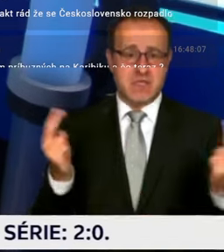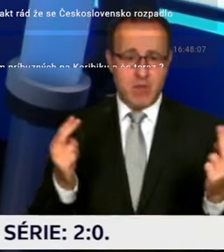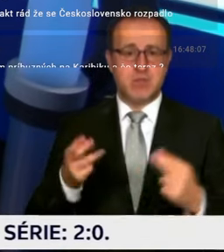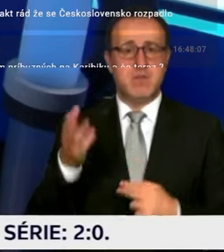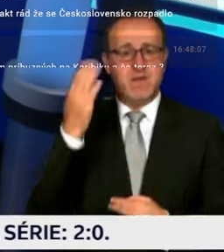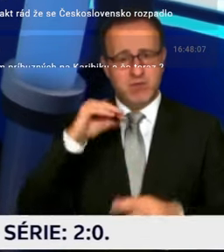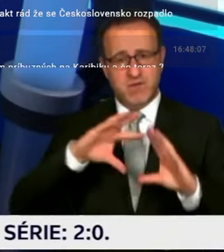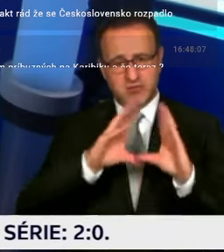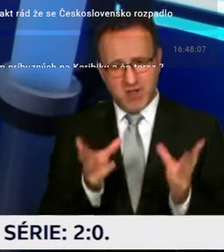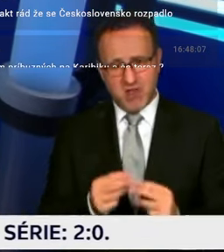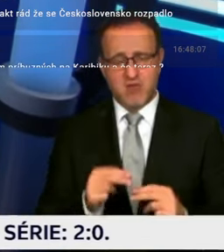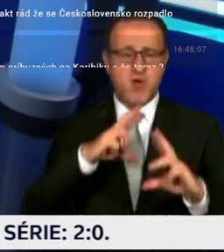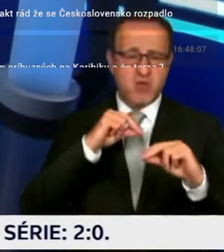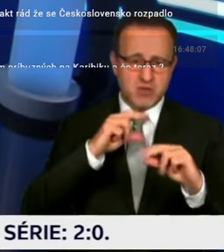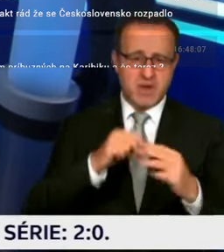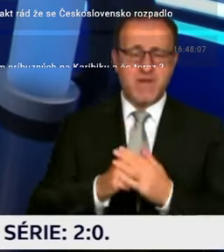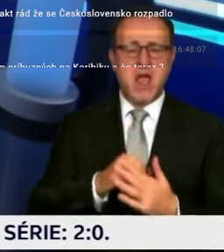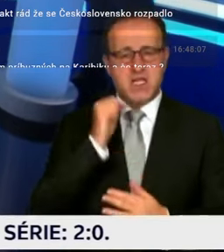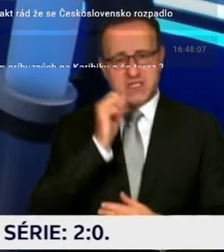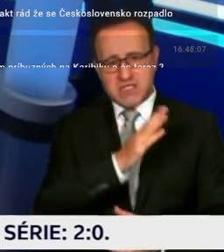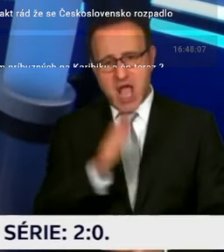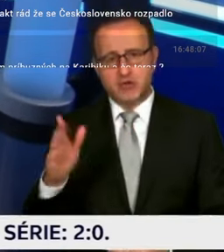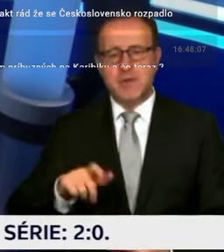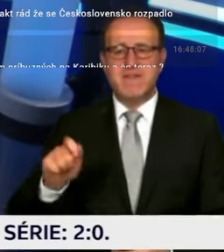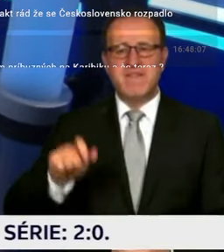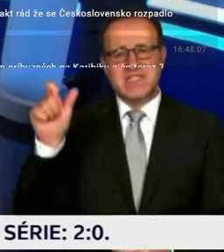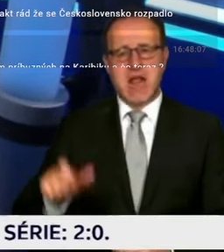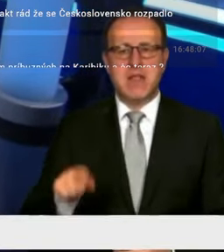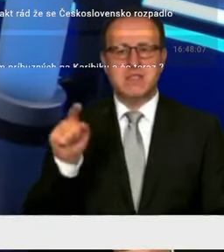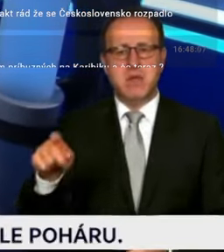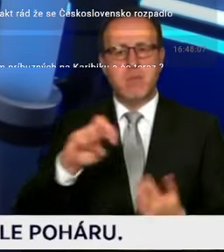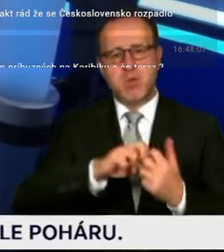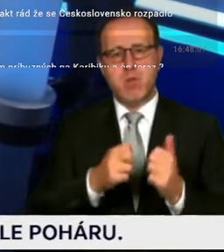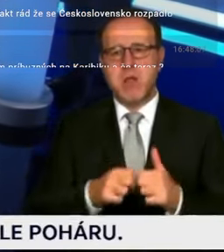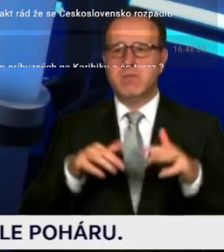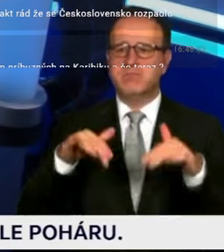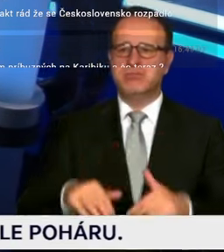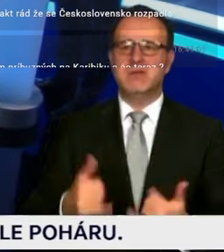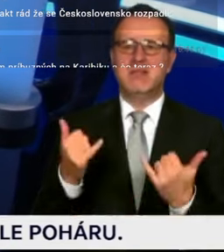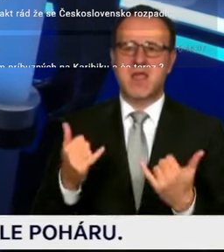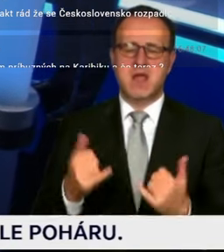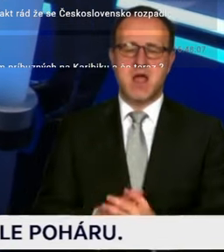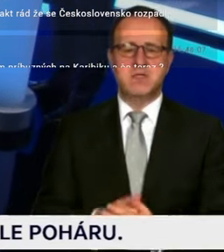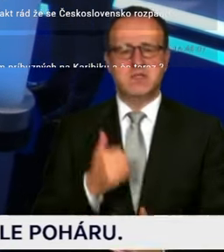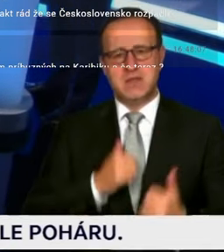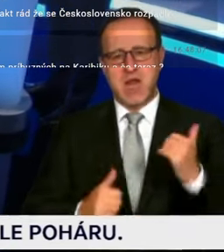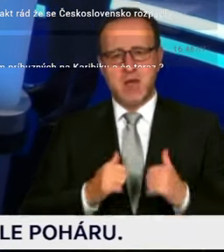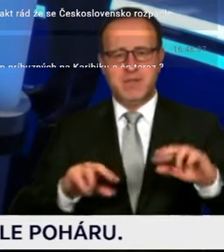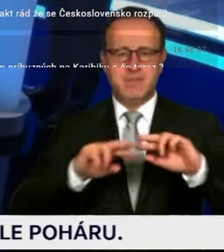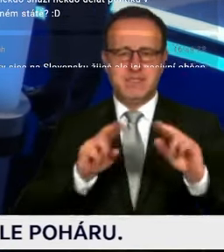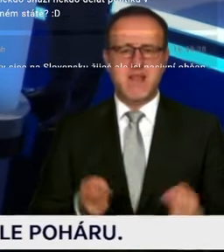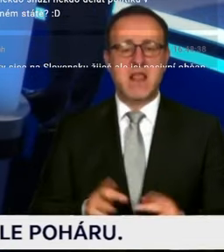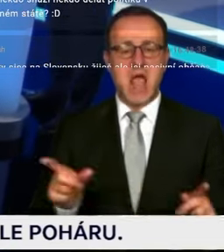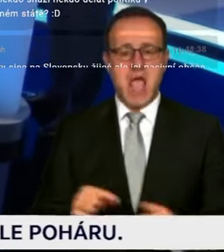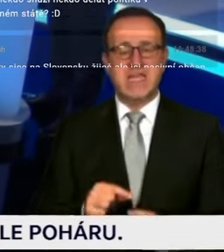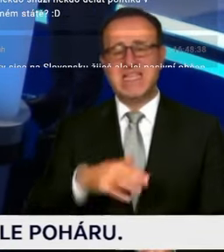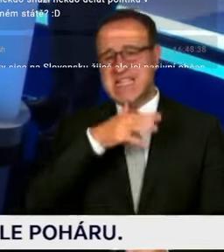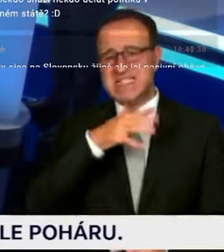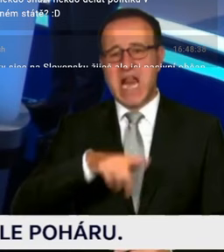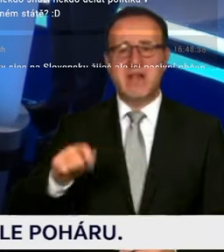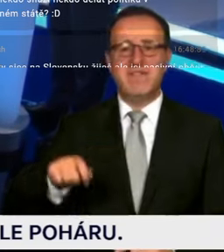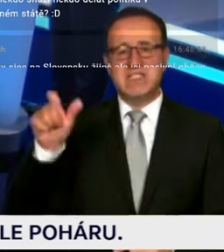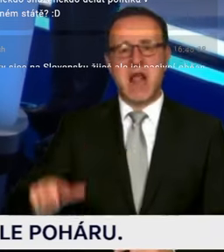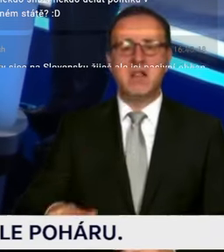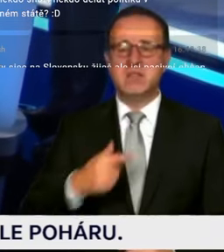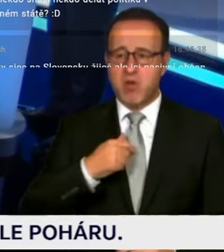o tomto všetkom hovorili tak ako hovoríme s každým veľvyslancom o tých problémoch ktoré momentálne tvária eh trápia svet Ja som aj s izraelským veľvyslancom